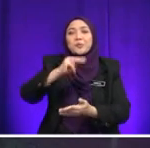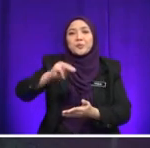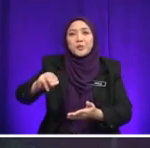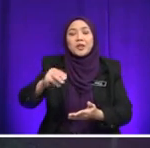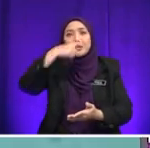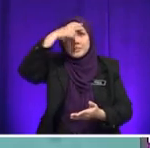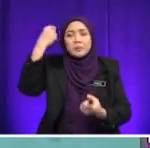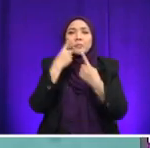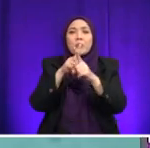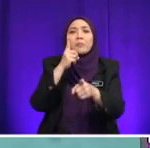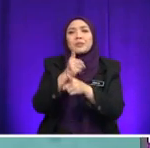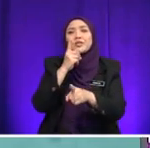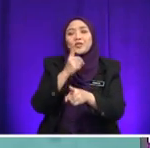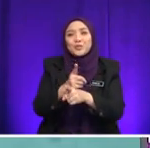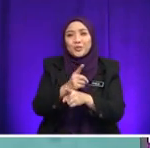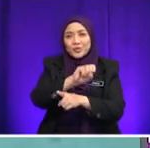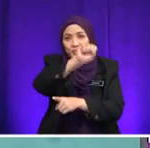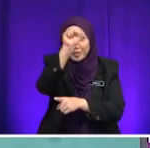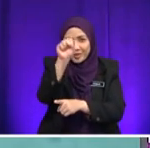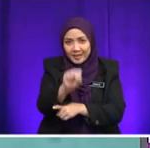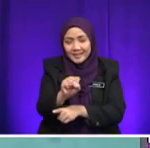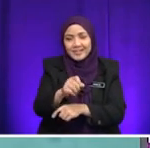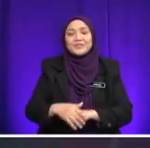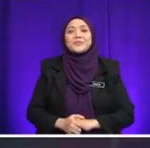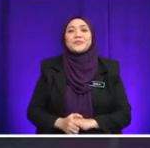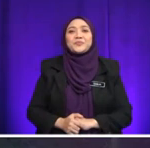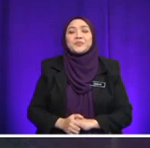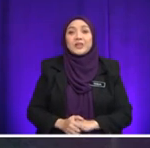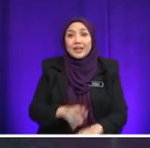tepat sekali dengan kita